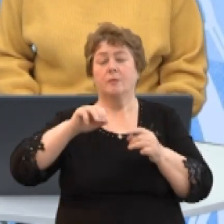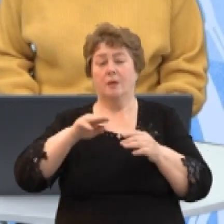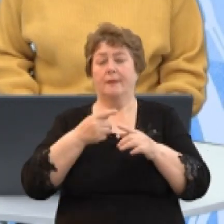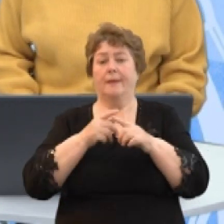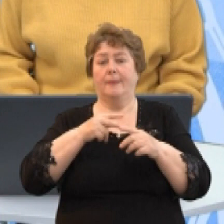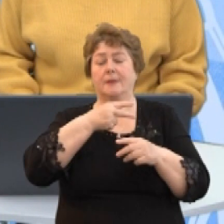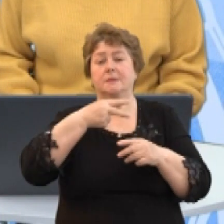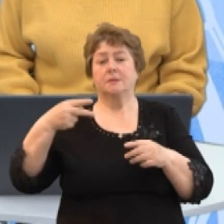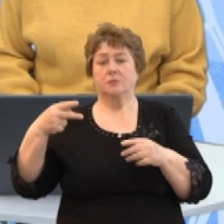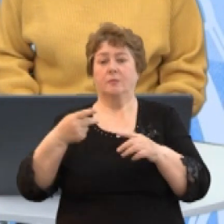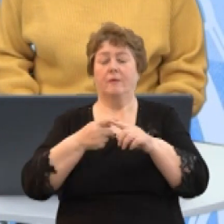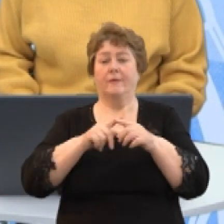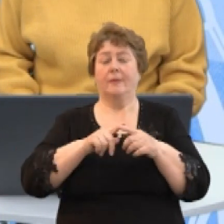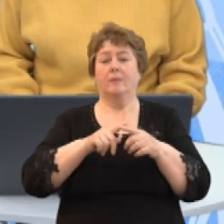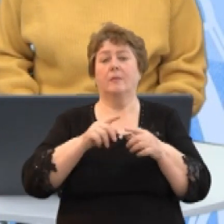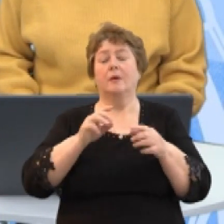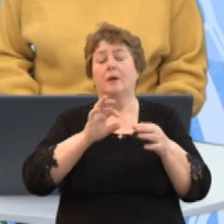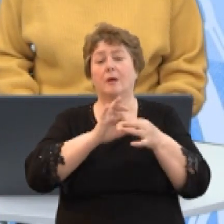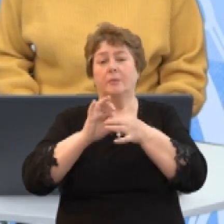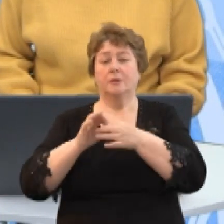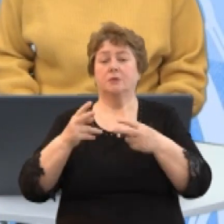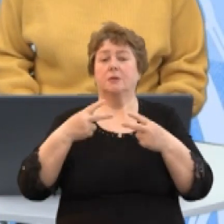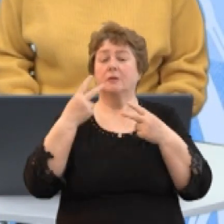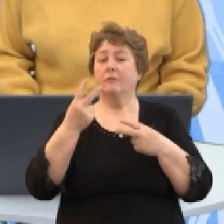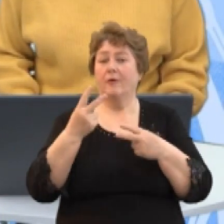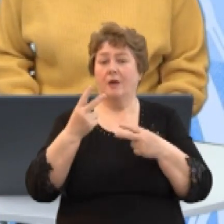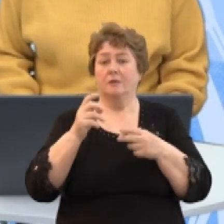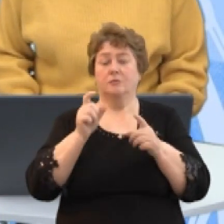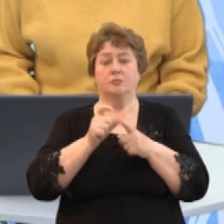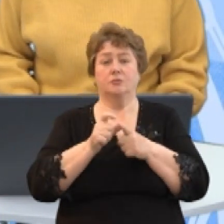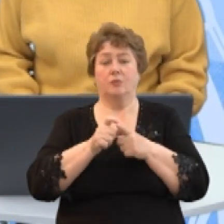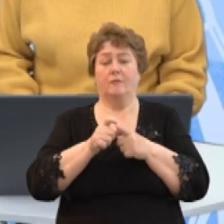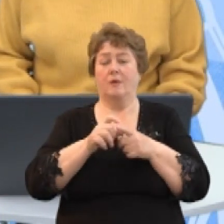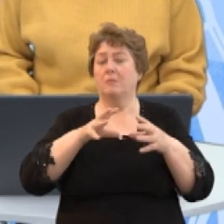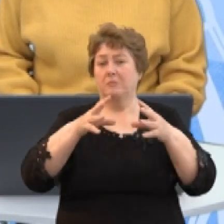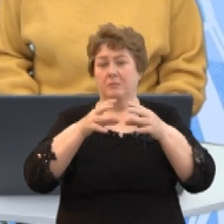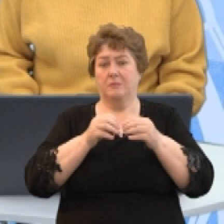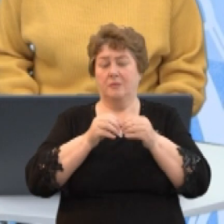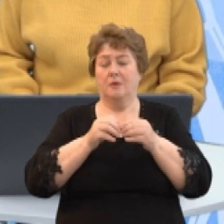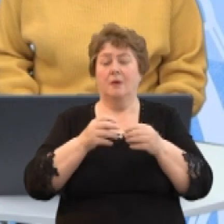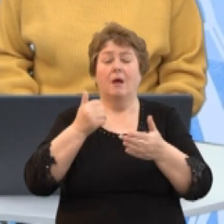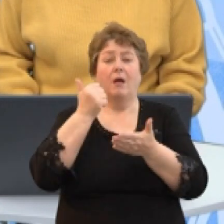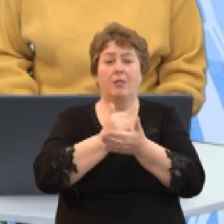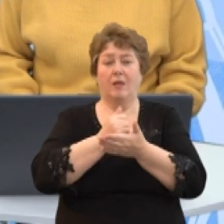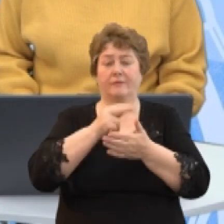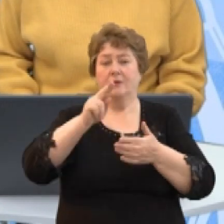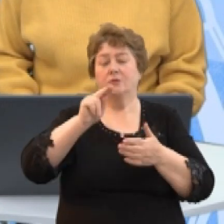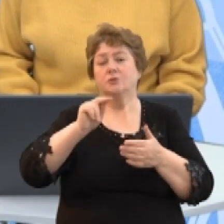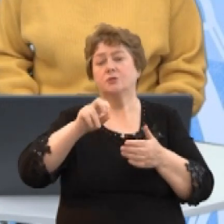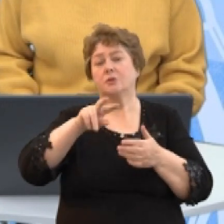в этом предложении два слова и оба главные члены предложения